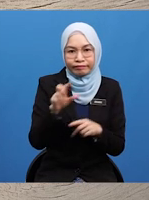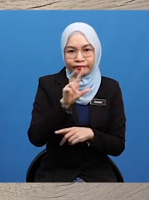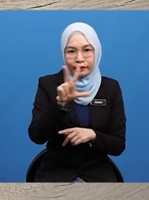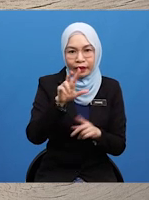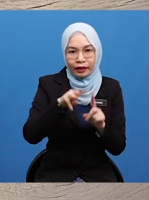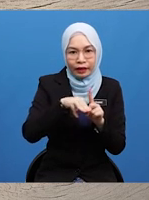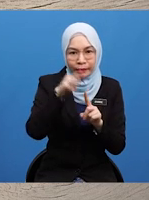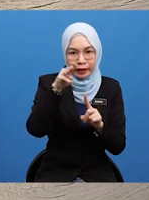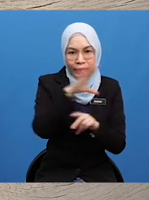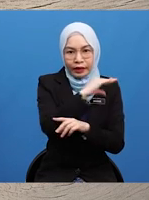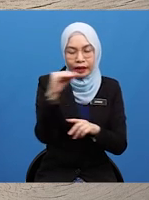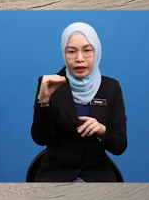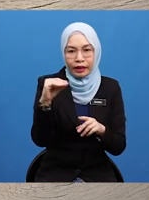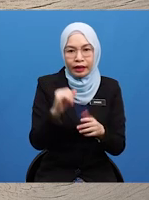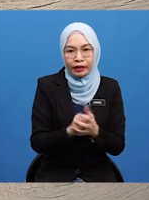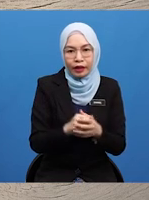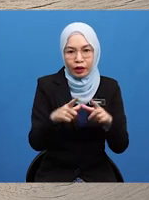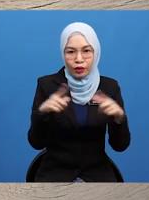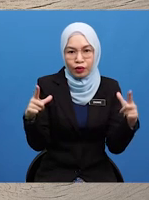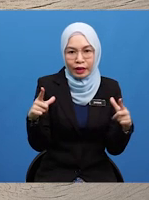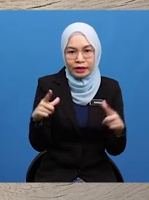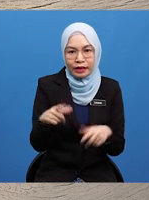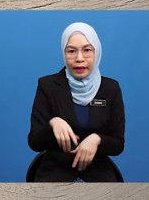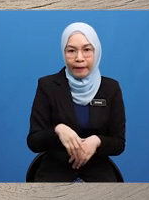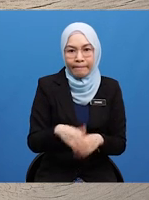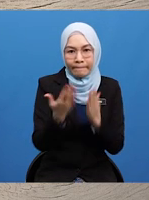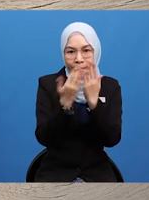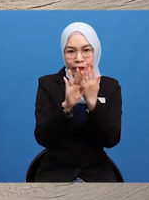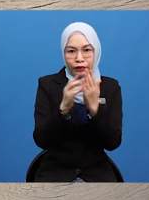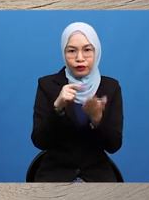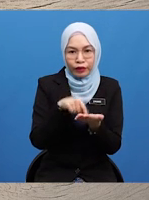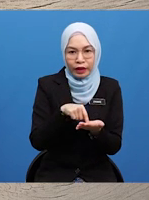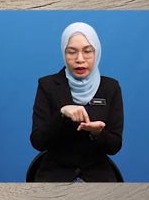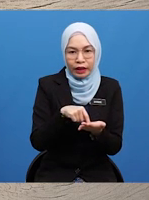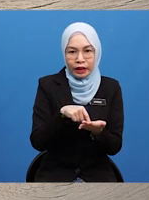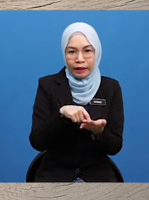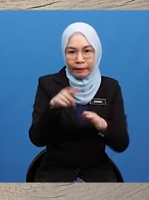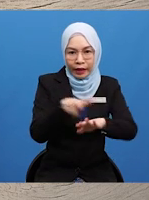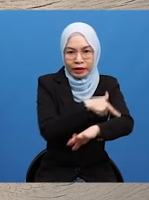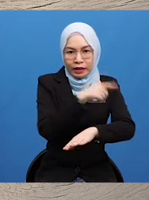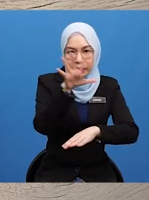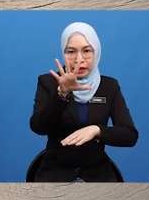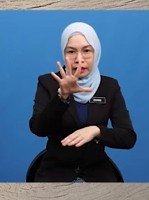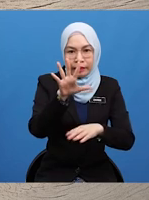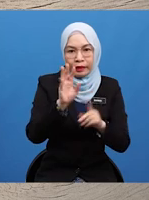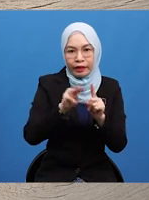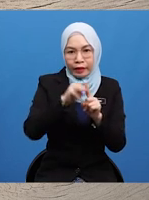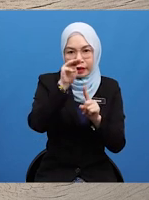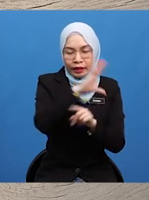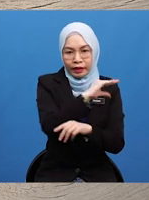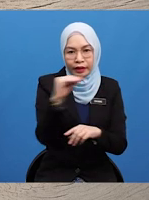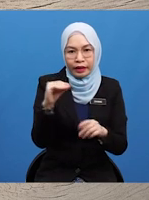sebuah pintu yang mempunyai panjang 5 meter dan lebar 2 meter.